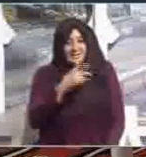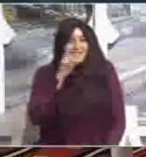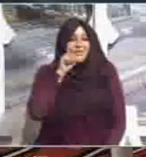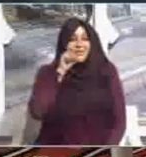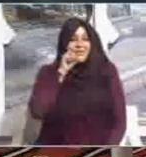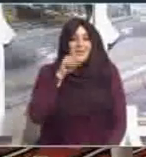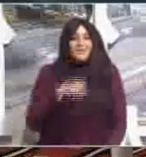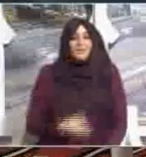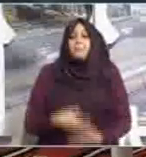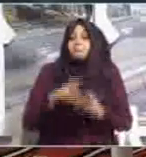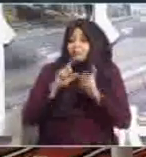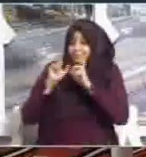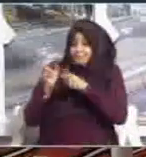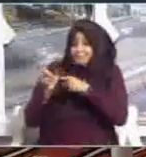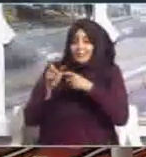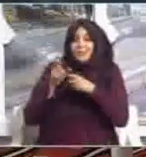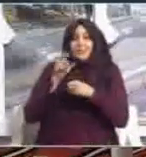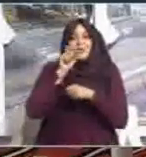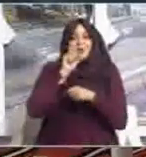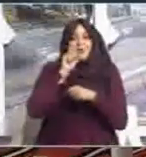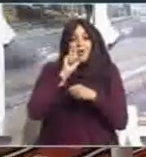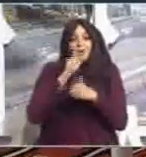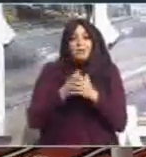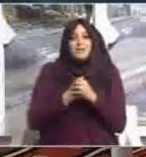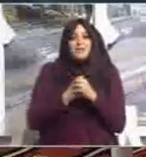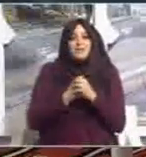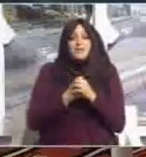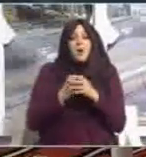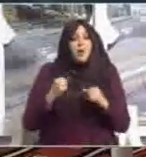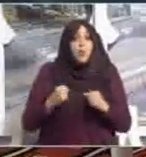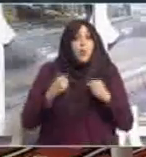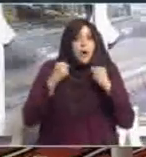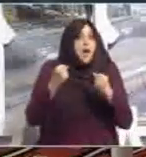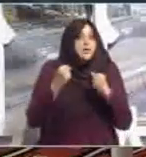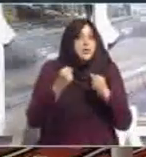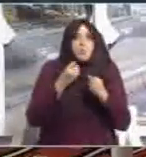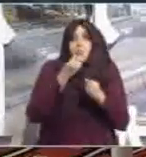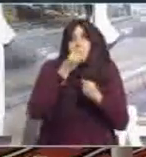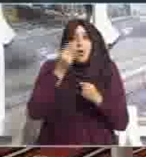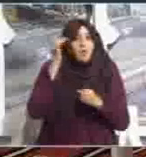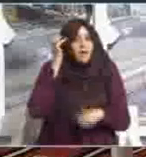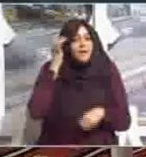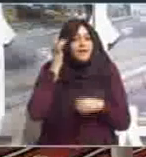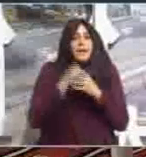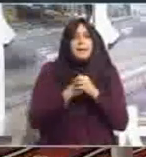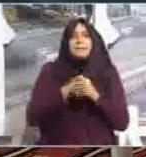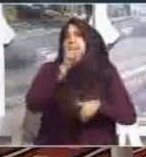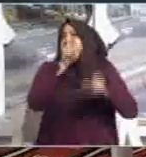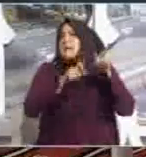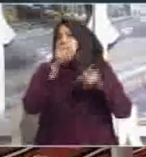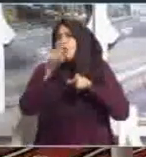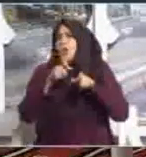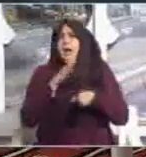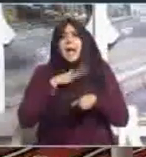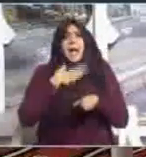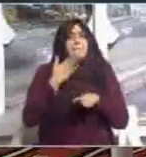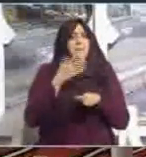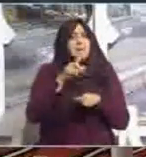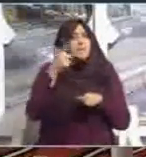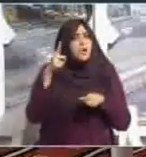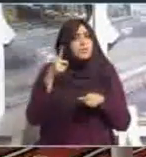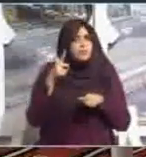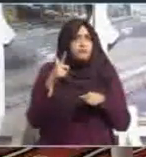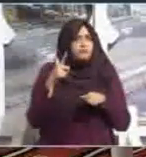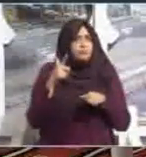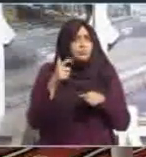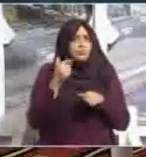محمد الفاضل، الشجاع خلق جميل والناس يحبون الغير بسبب